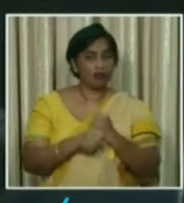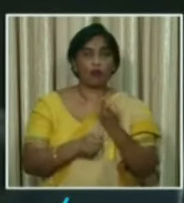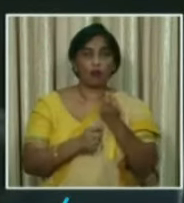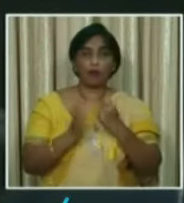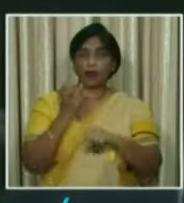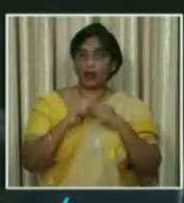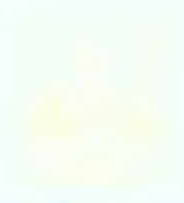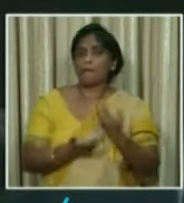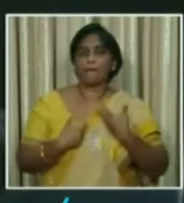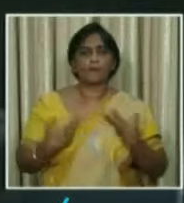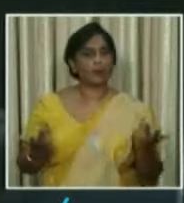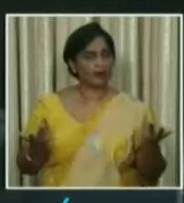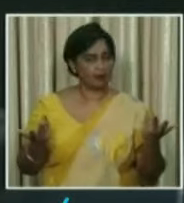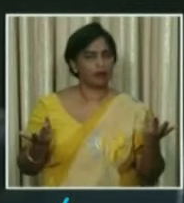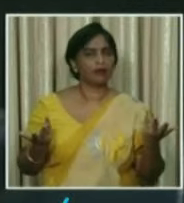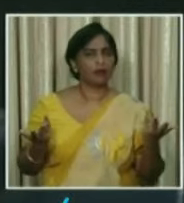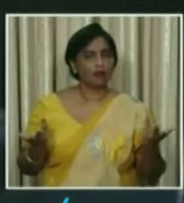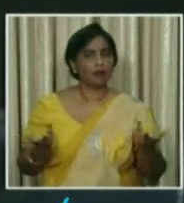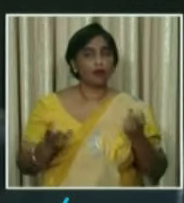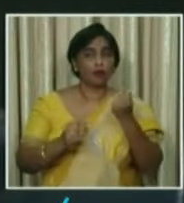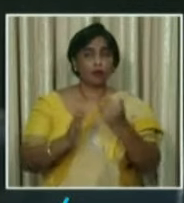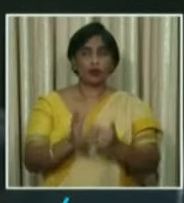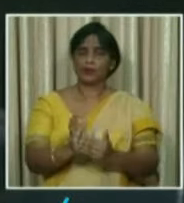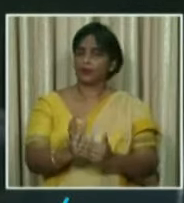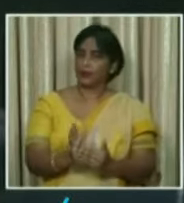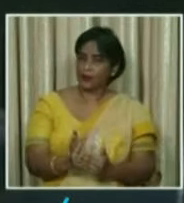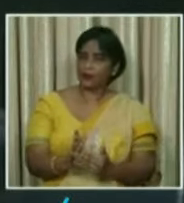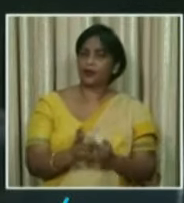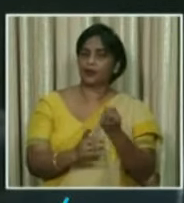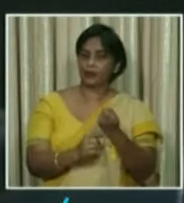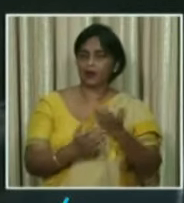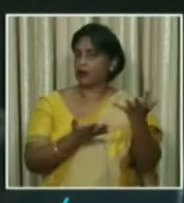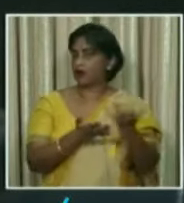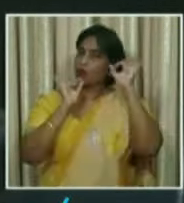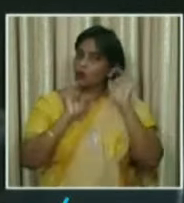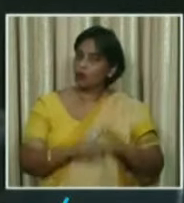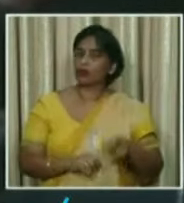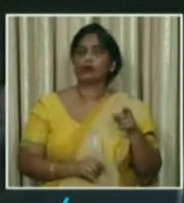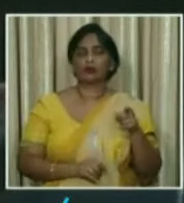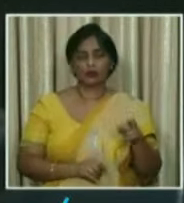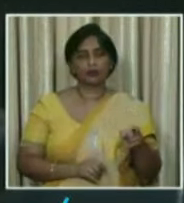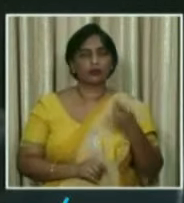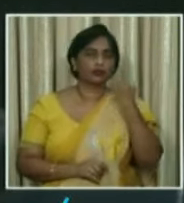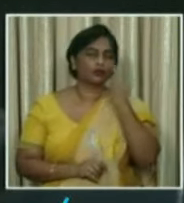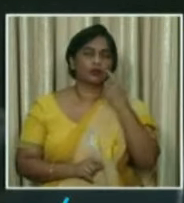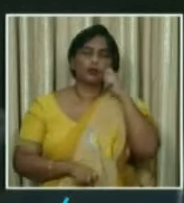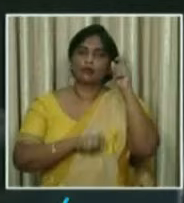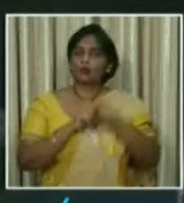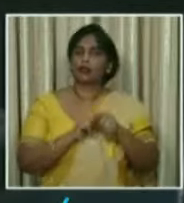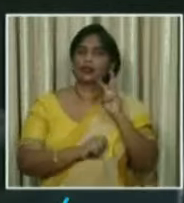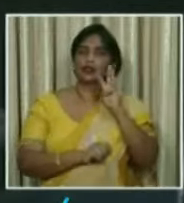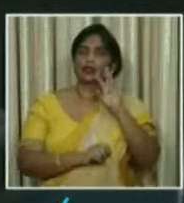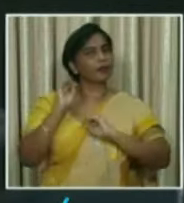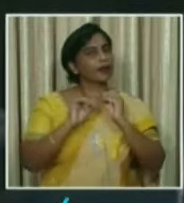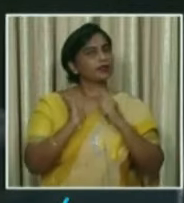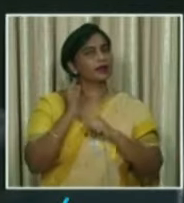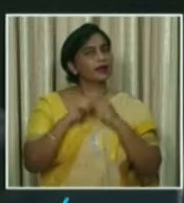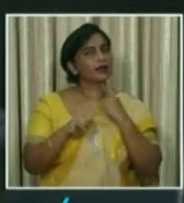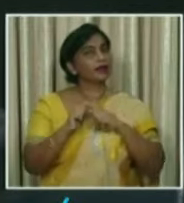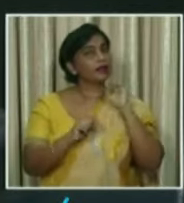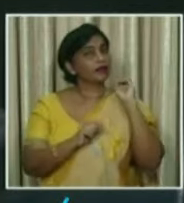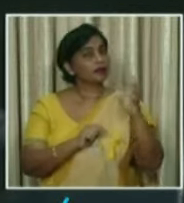බදු ලැබෙන්නේ නෑ. ඉතින් කෝටි ප්‍රකෝටි ගණන් බදු ගන්නෙ නැතුව ඒ කට්ටියගෙන් අහිංසක මිනිහට 136ක් බද්දක් ගහනවා.